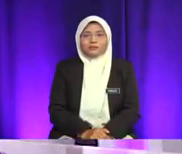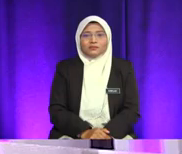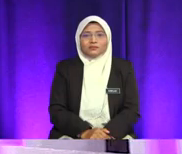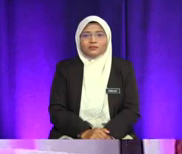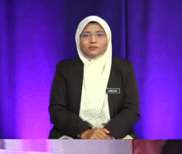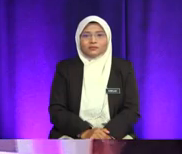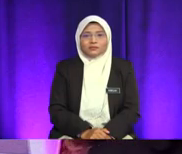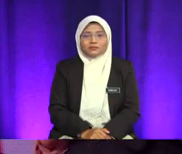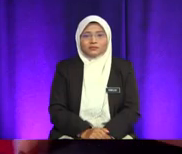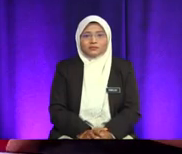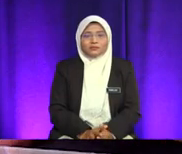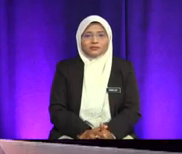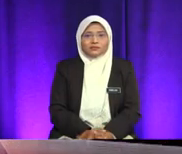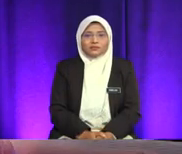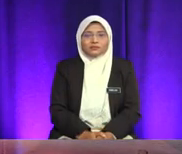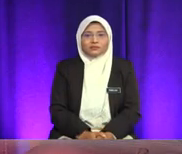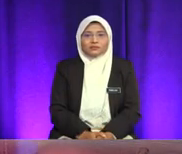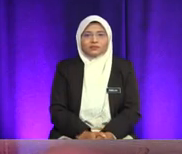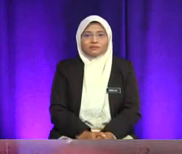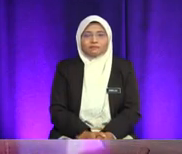dengan tepat